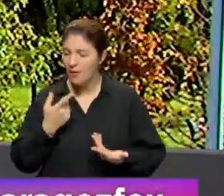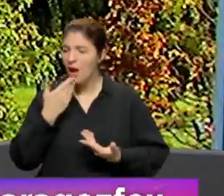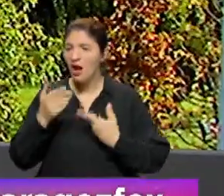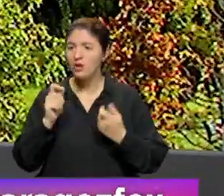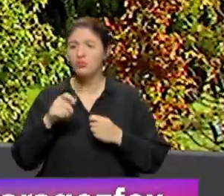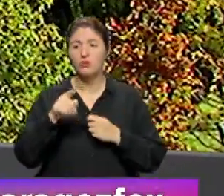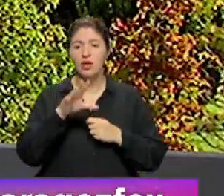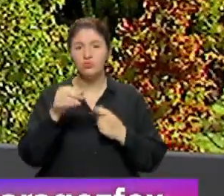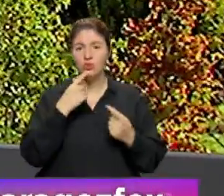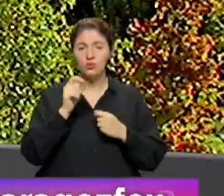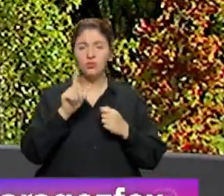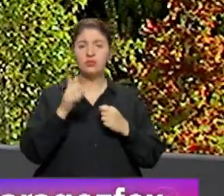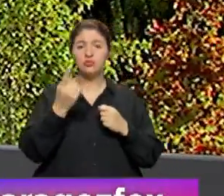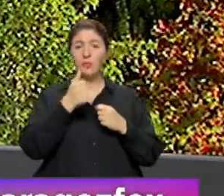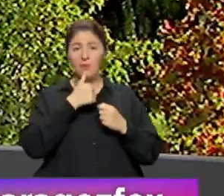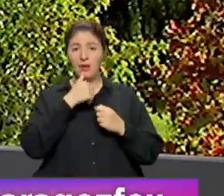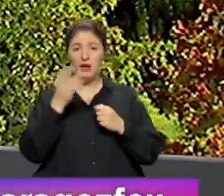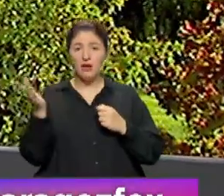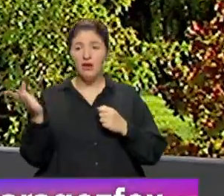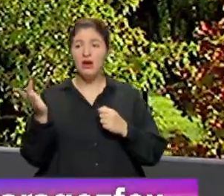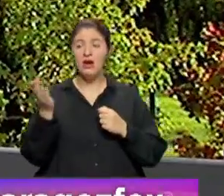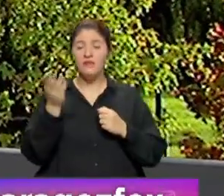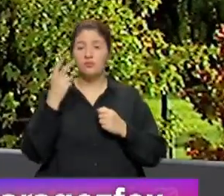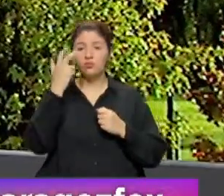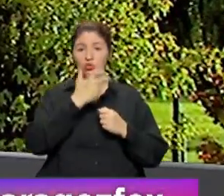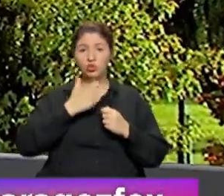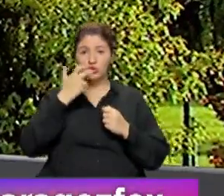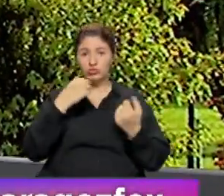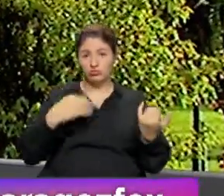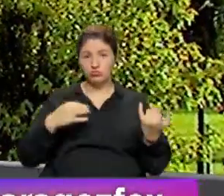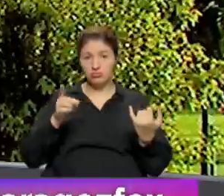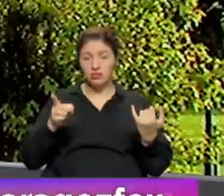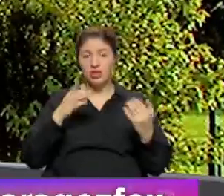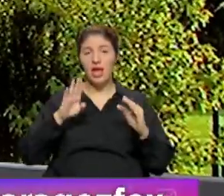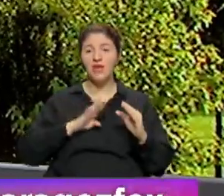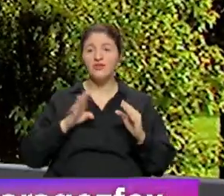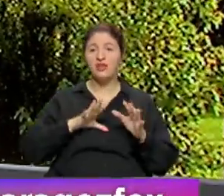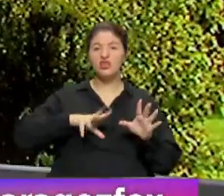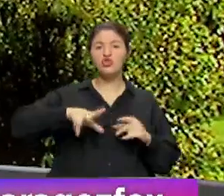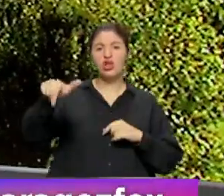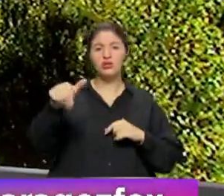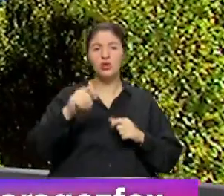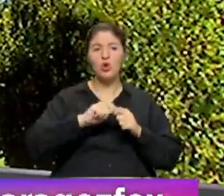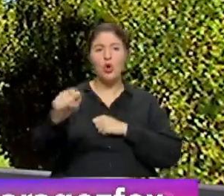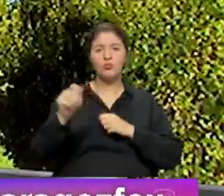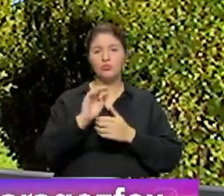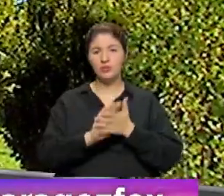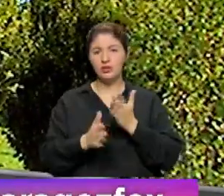konuşmamız gerekiyor çünkü bir baba Eee müzisyen bir baba evladından çalındı